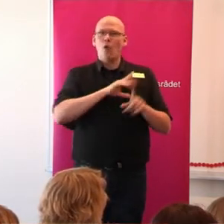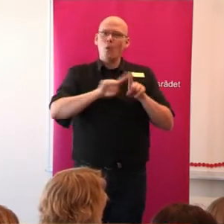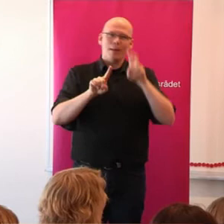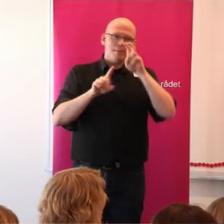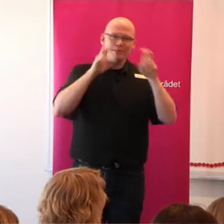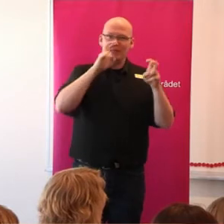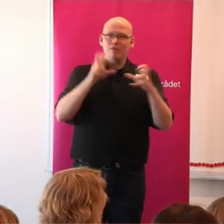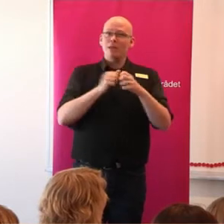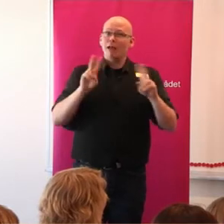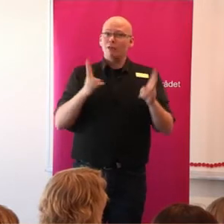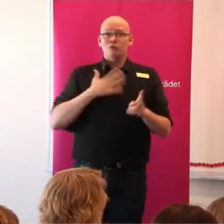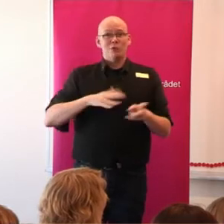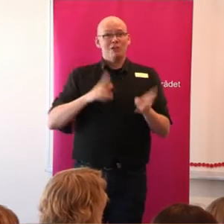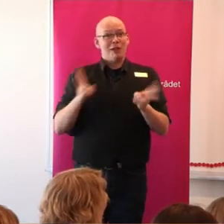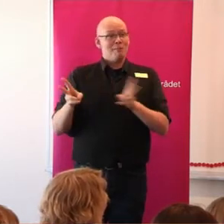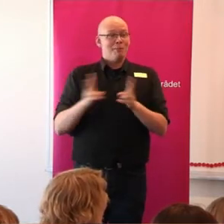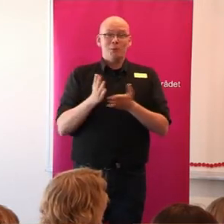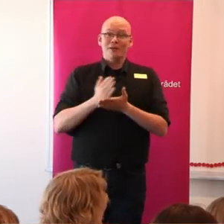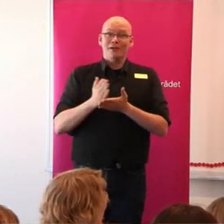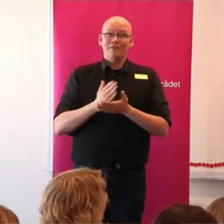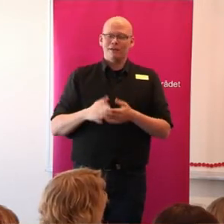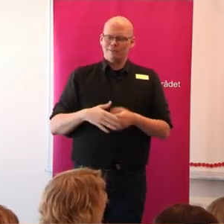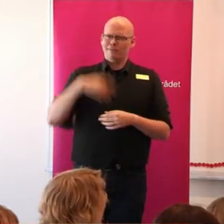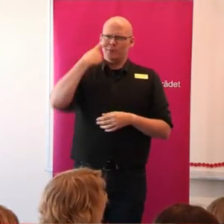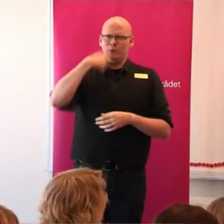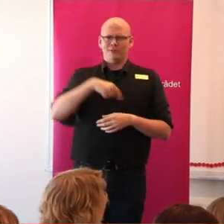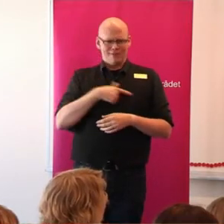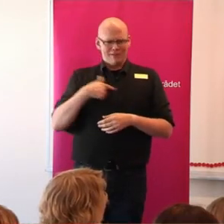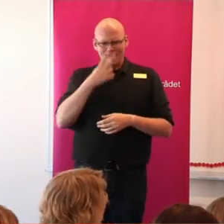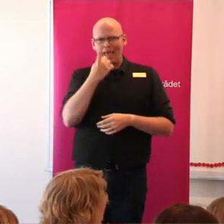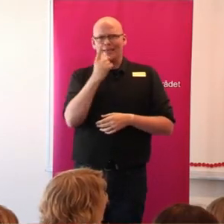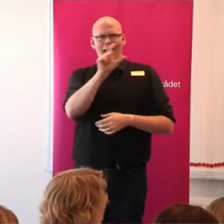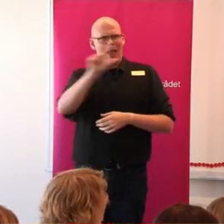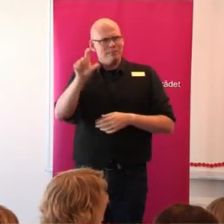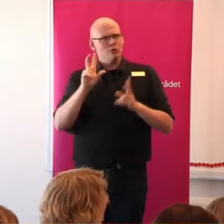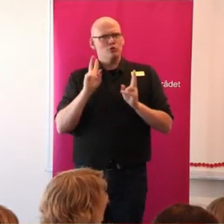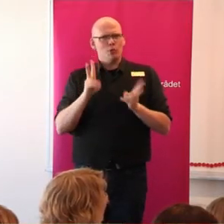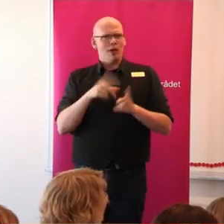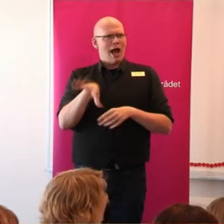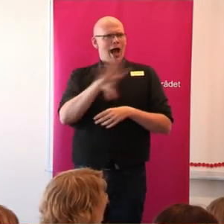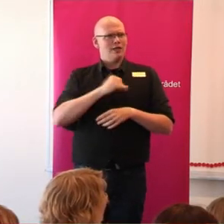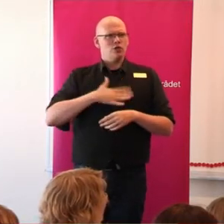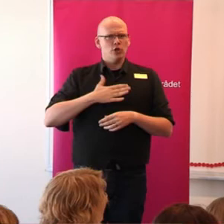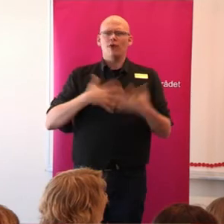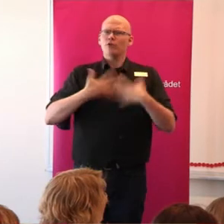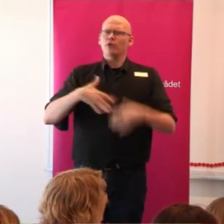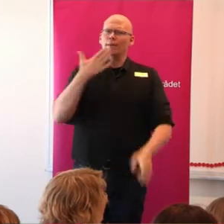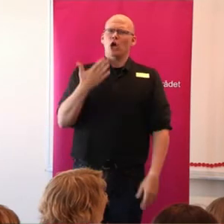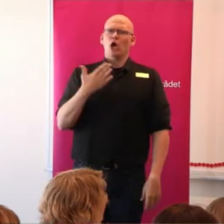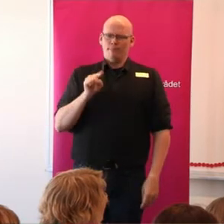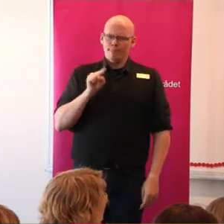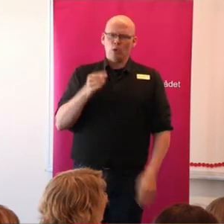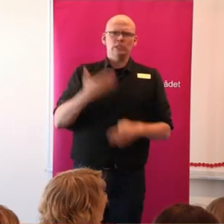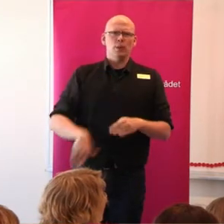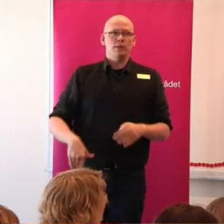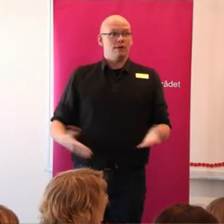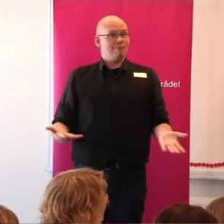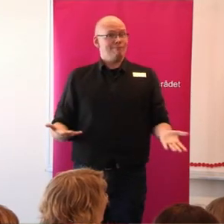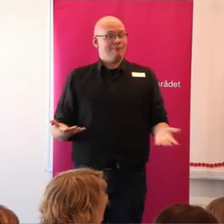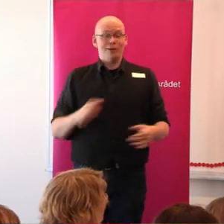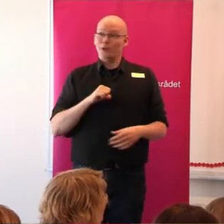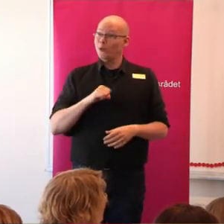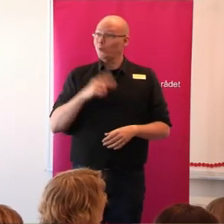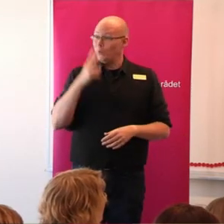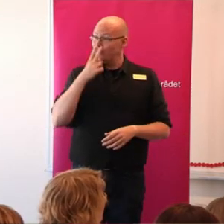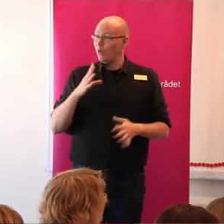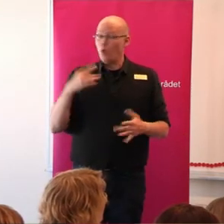håll. Och det tycker jag är väldigt sällan man stöter på liksom ett ämne som är så här, det här tycker vi funkar bra. Punkt. Och det är så här otroligt kul tycker